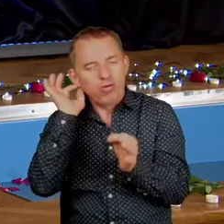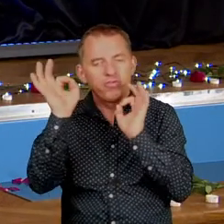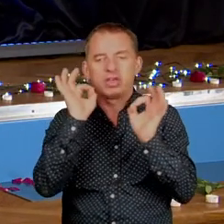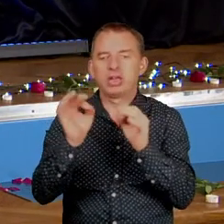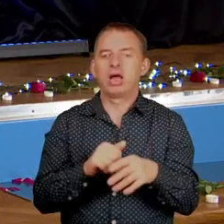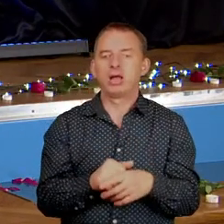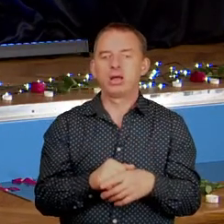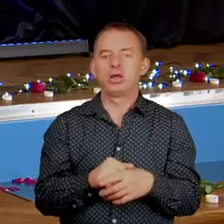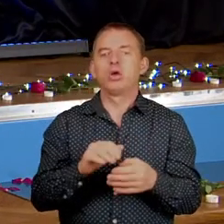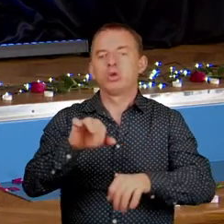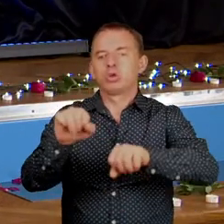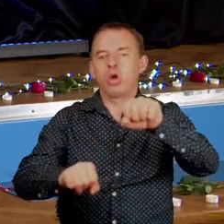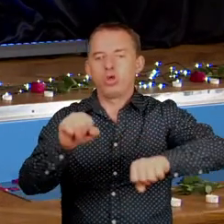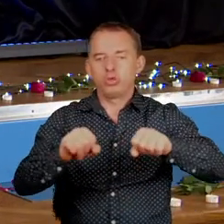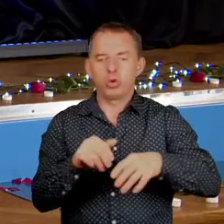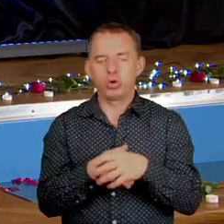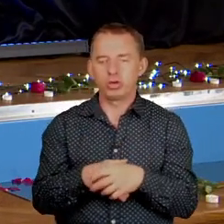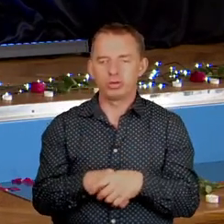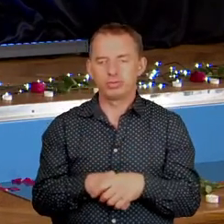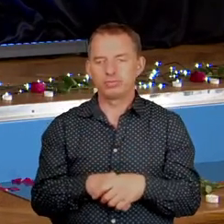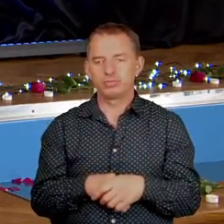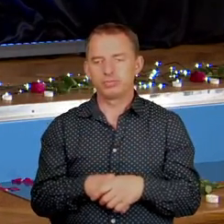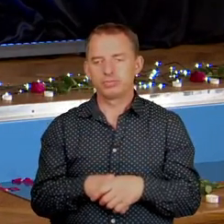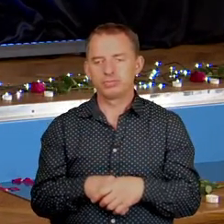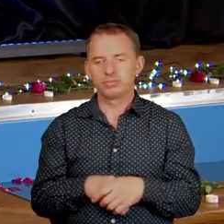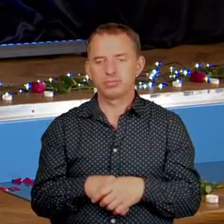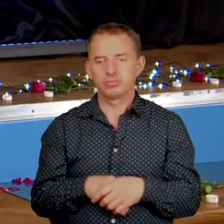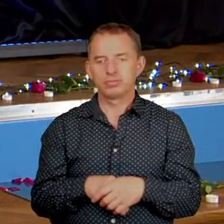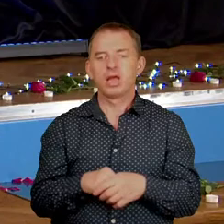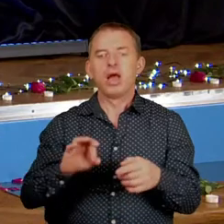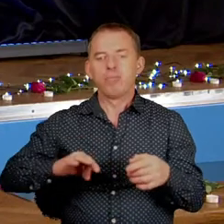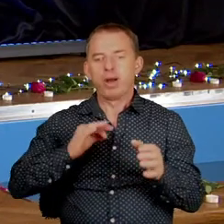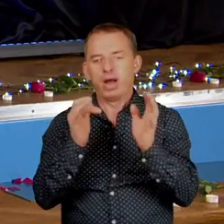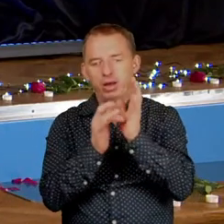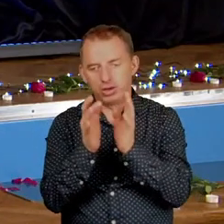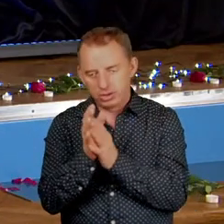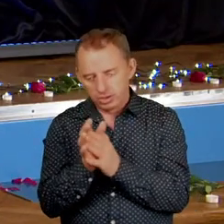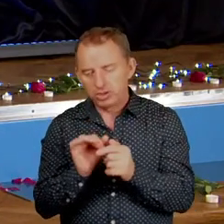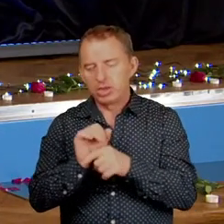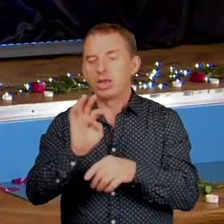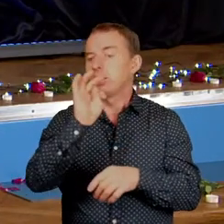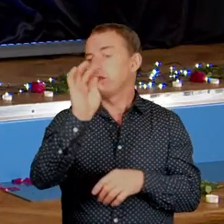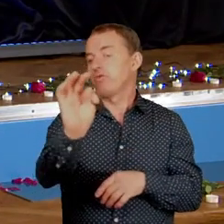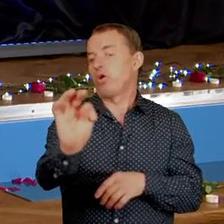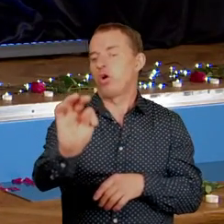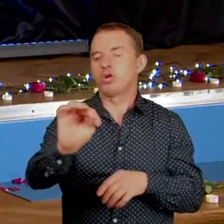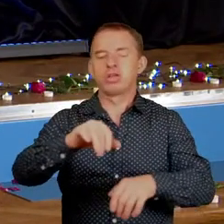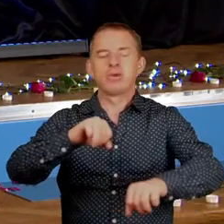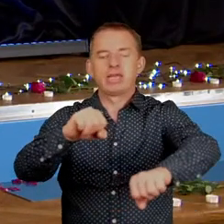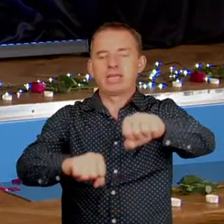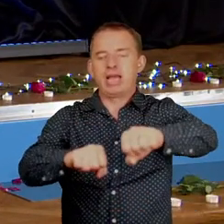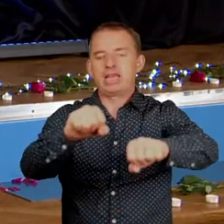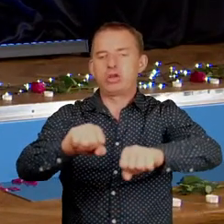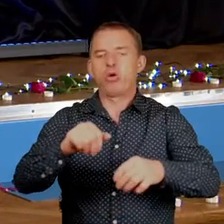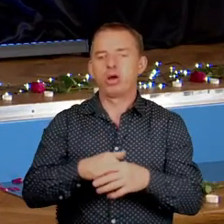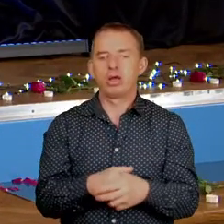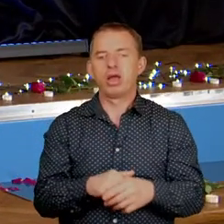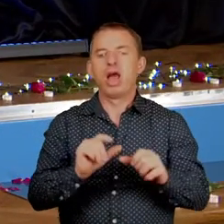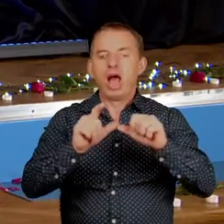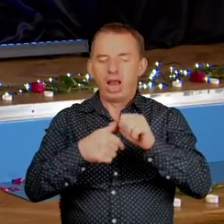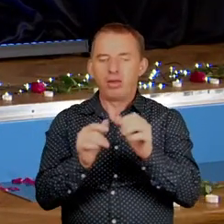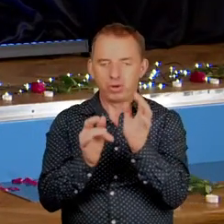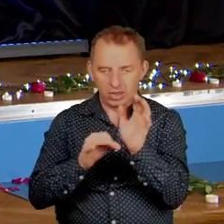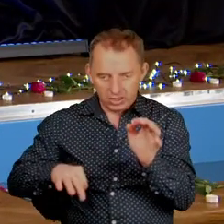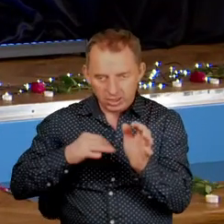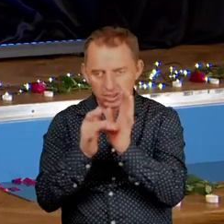wspaniała nowina sądu. Jesus is your judge. Pan Jezus jest twoim sędzią. And Jesus is your defense attorney. Ale Pan Jezus